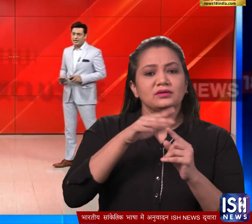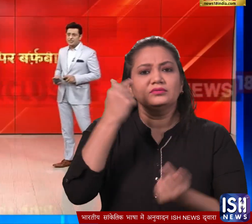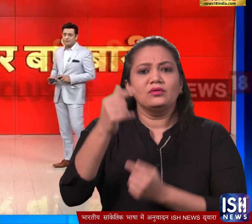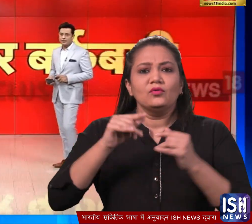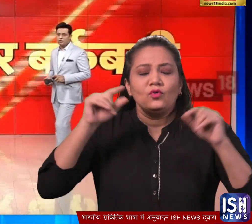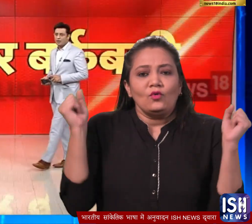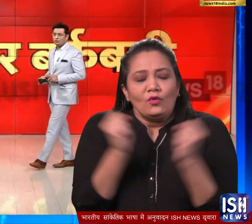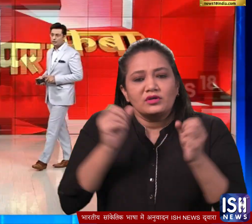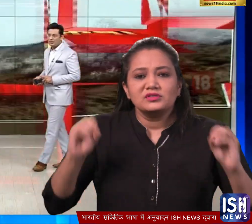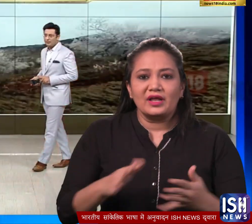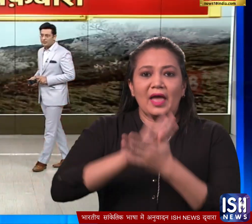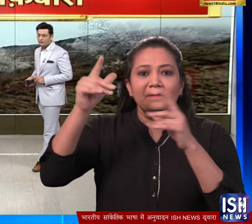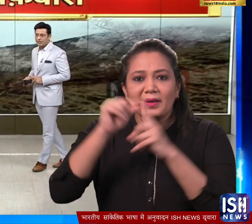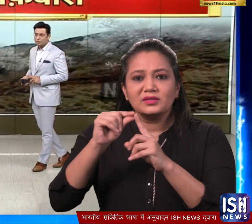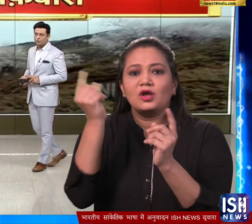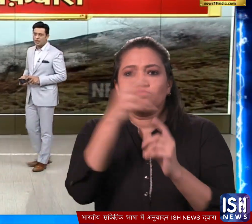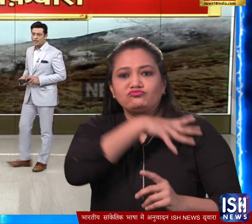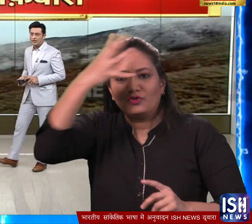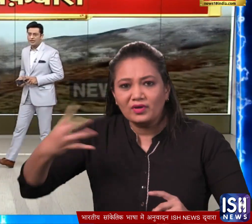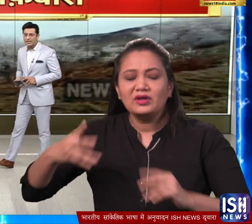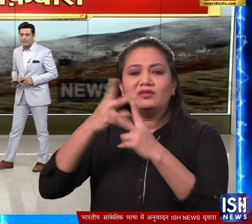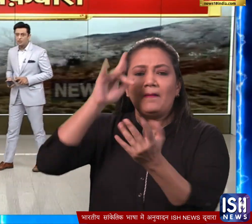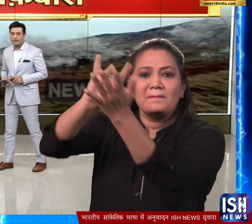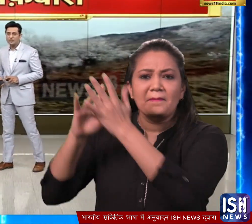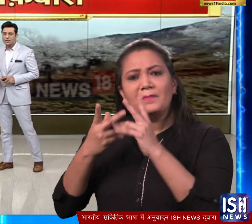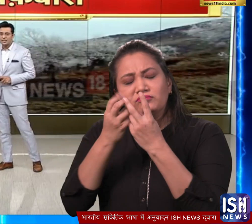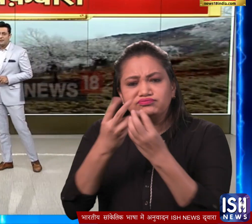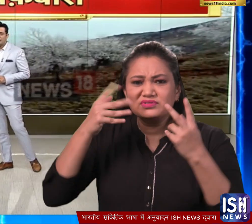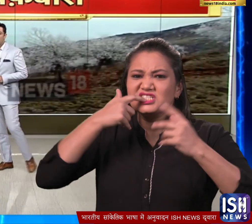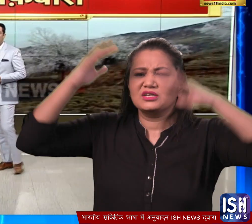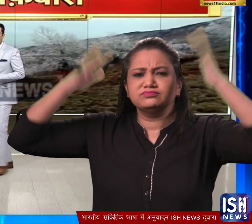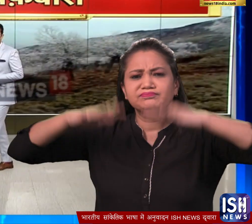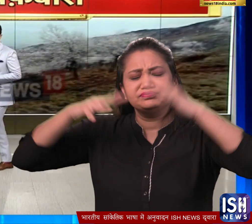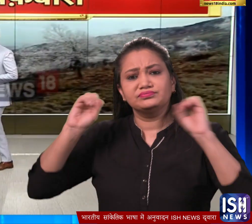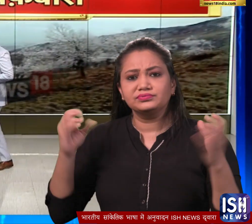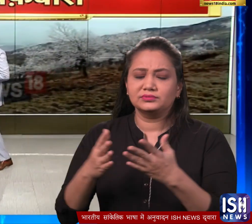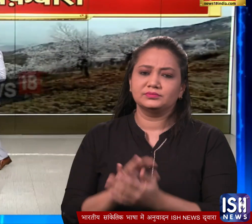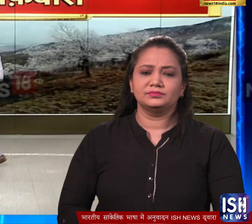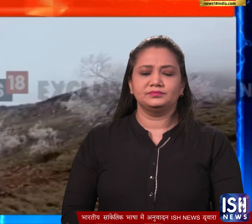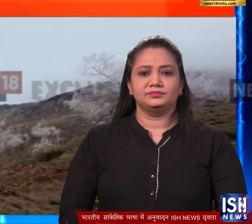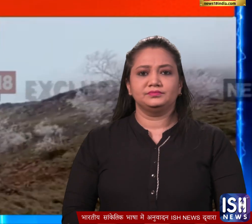तापमान गिर गया। दिसंबर की शुरुआत होते ही हिमाचल प्रदेश और उत्तराखंड के कई हिस्सों में अच्छी खासी मात्रा में बर्फ गिरी,